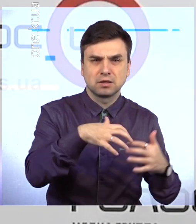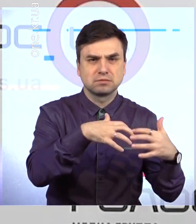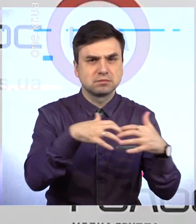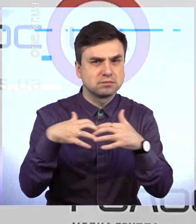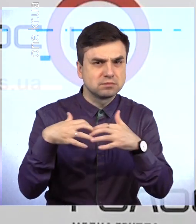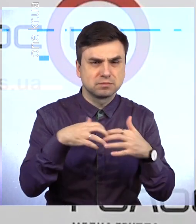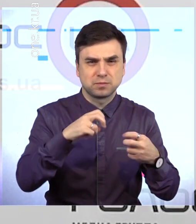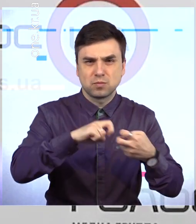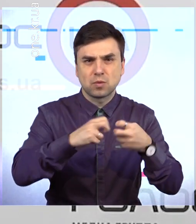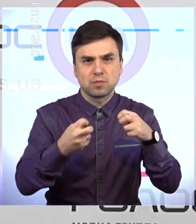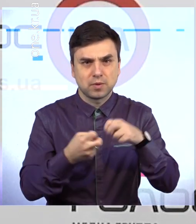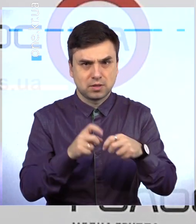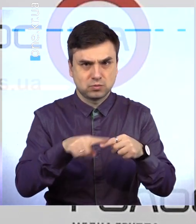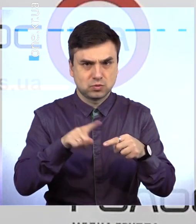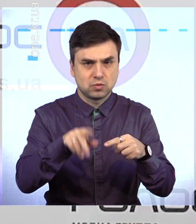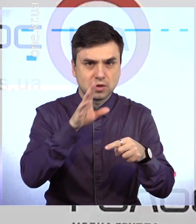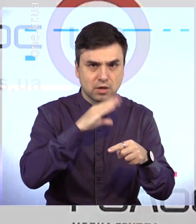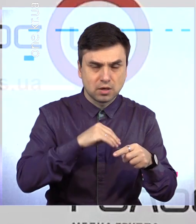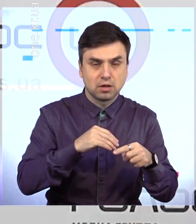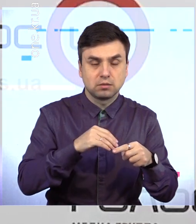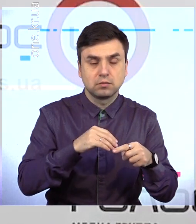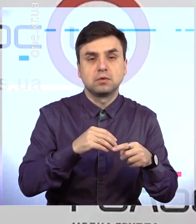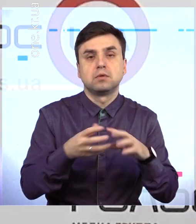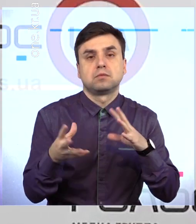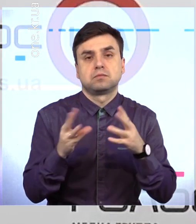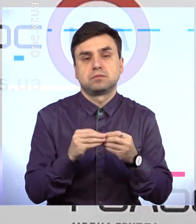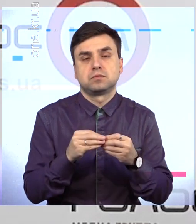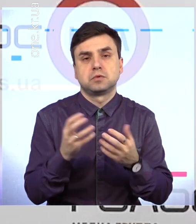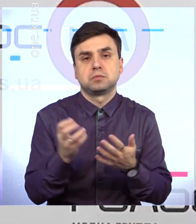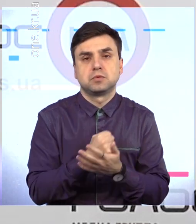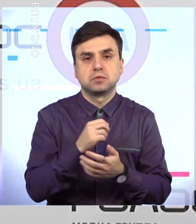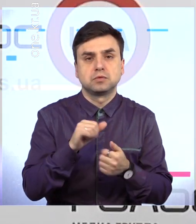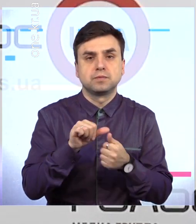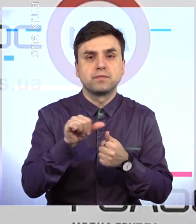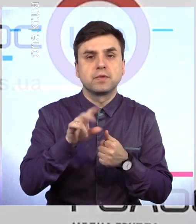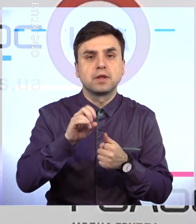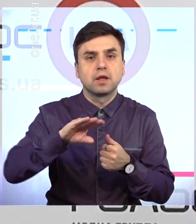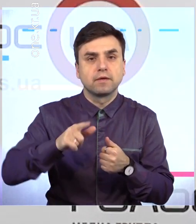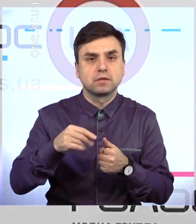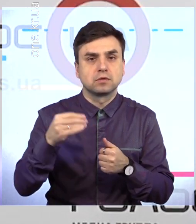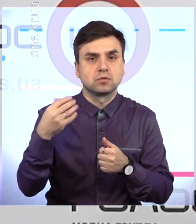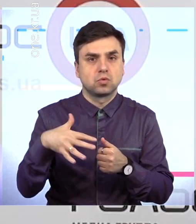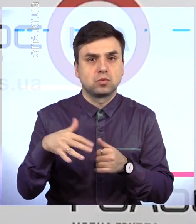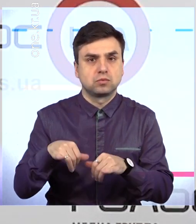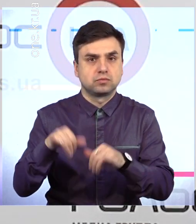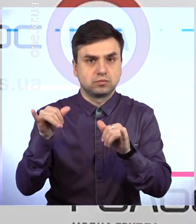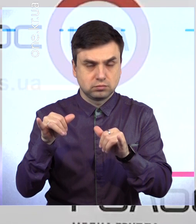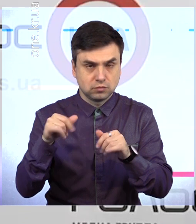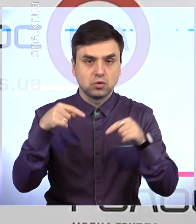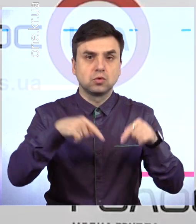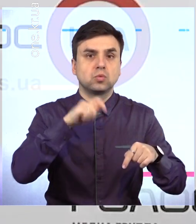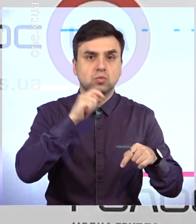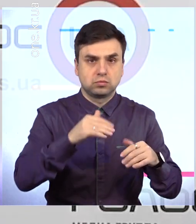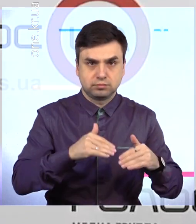любая нестабильность вызывает рост цен на нефть и на бензин, особенно в Украине. Почему? Действительно, мы